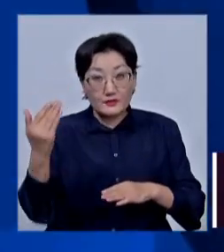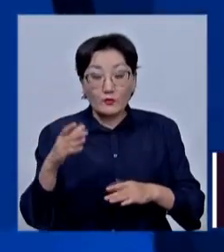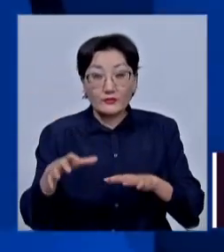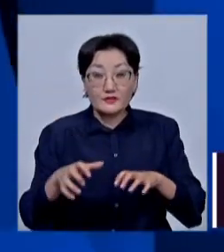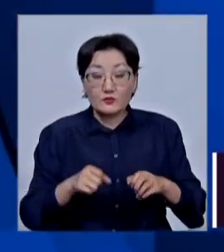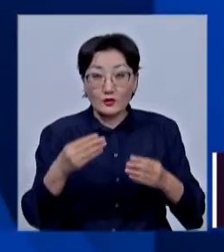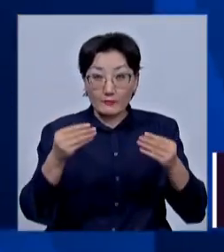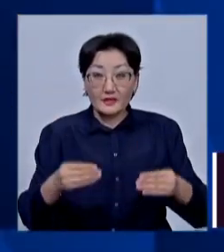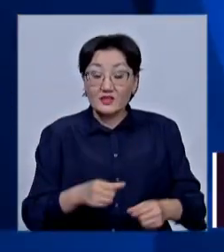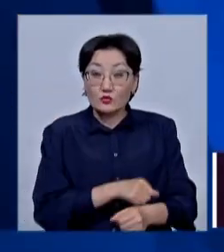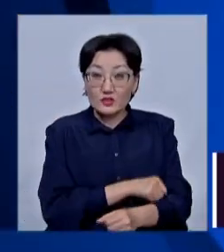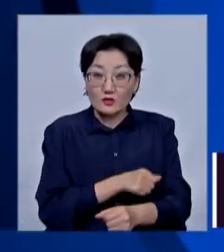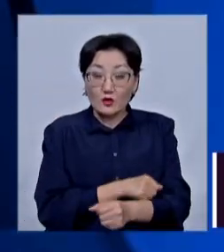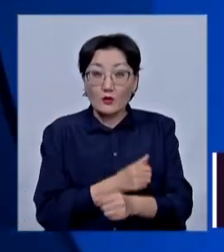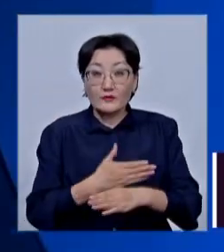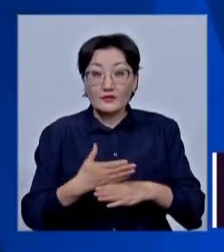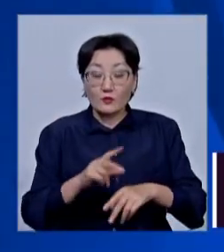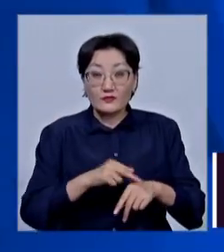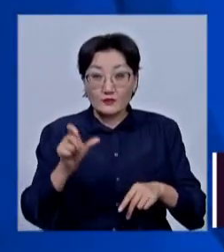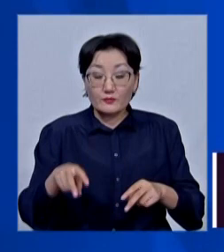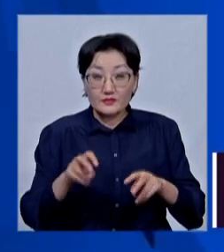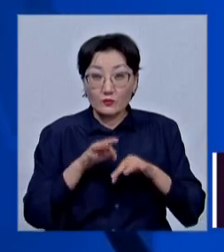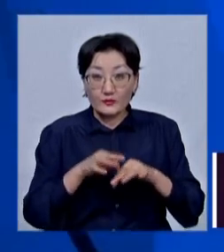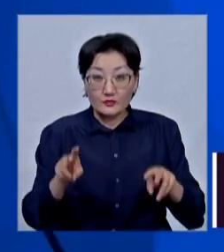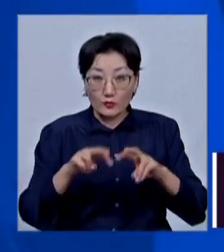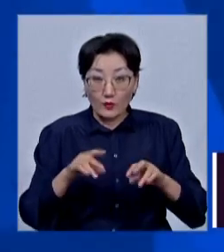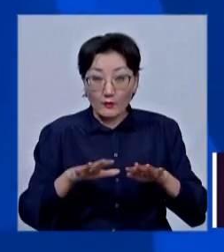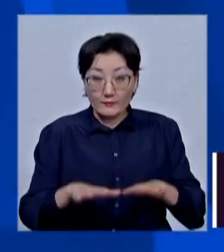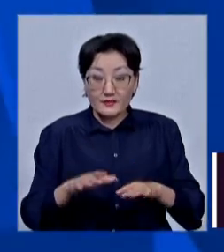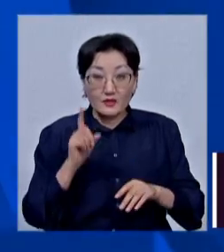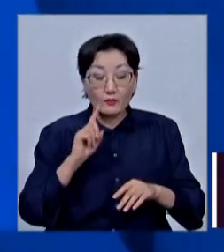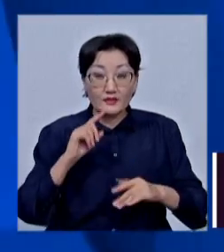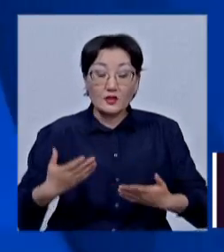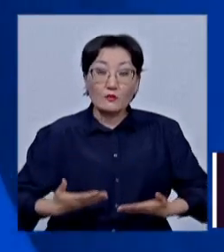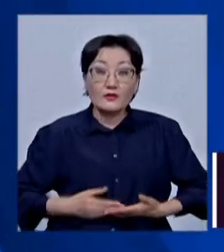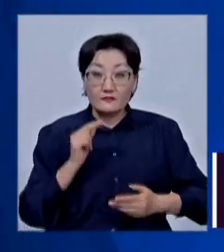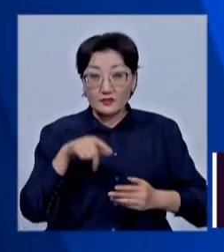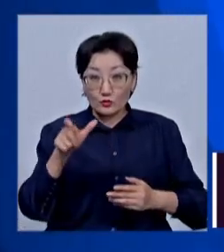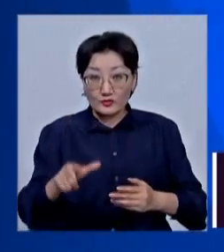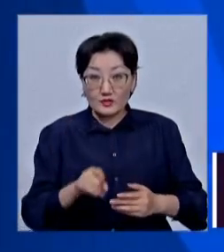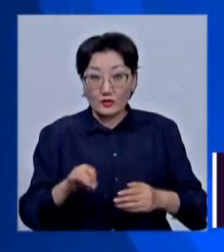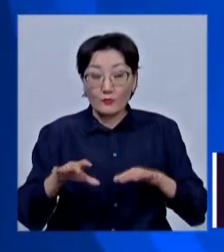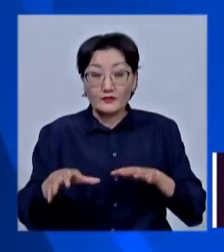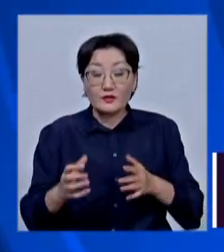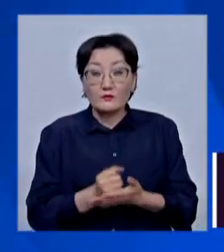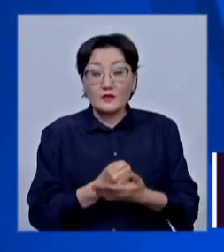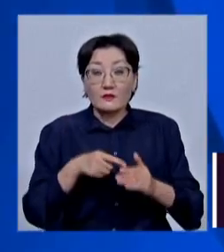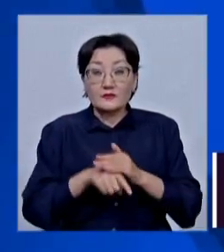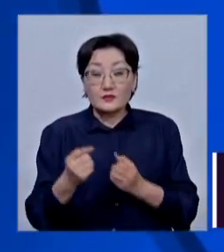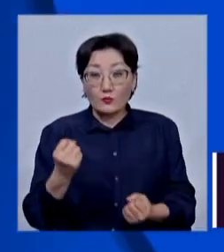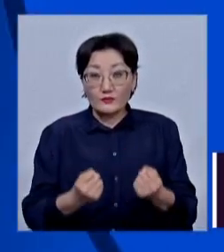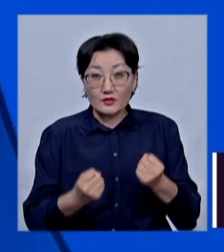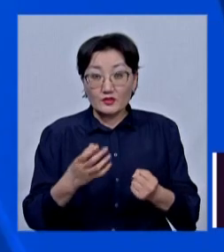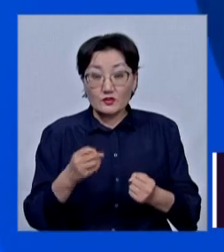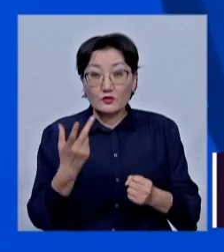изъят пакет с марихуаны. Позже правоохранители провели обыск по месту временного проживания подозреваемого и обнаружили внутри автомобильных